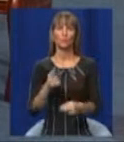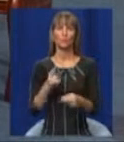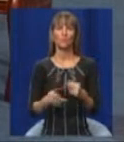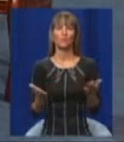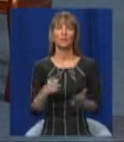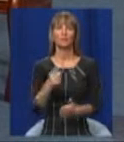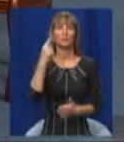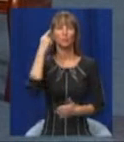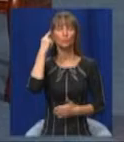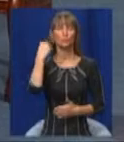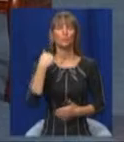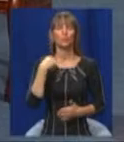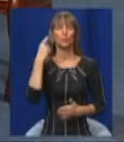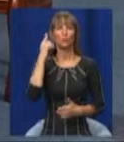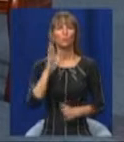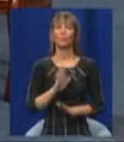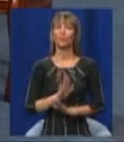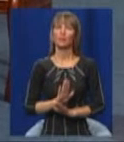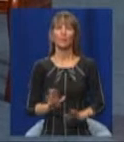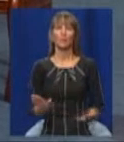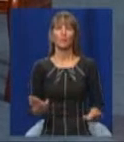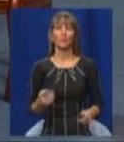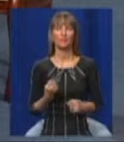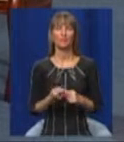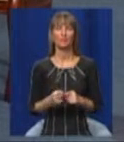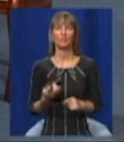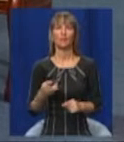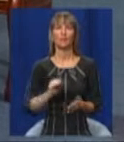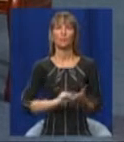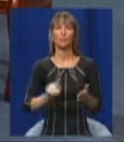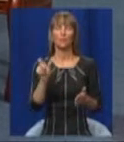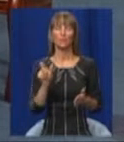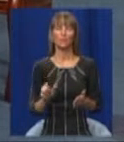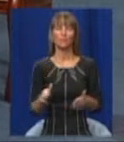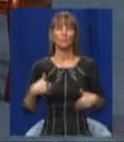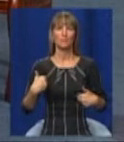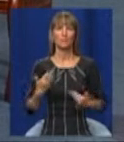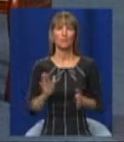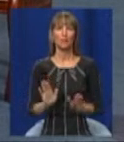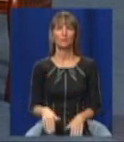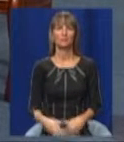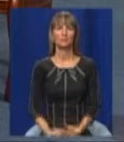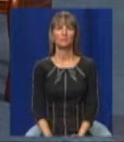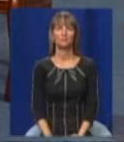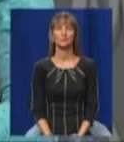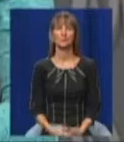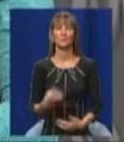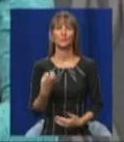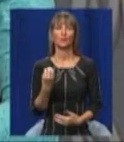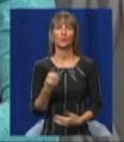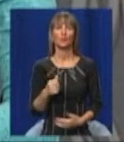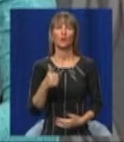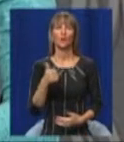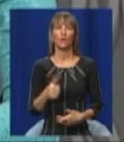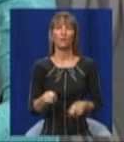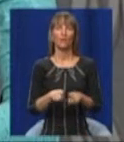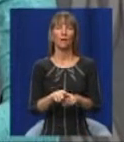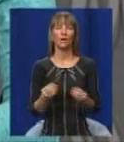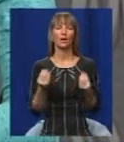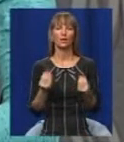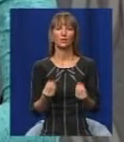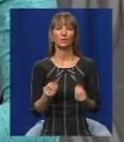По-моєму, ні. Ну, це для журналіста, по-моєму, взагалі безполезно. Ще дуже добра така властивість є, щоб